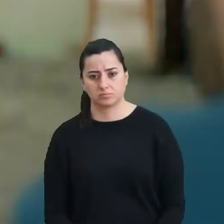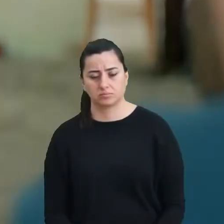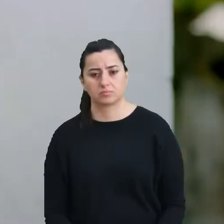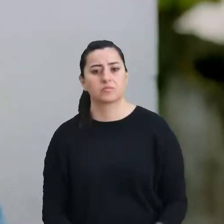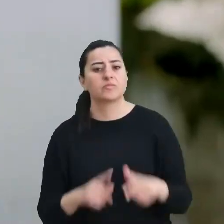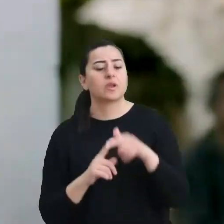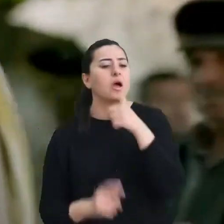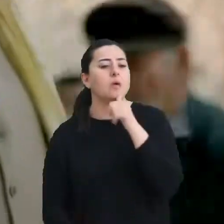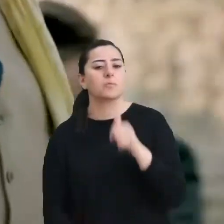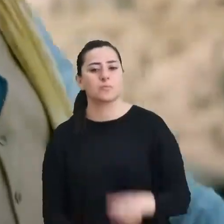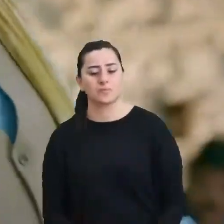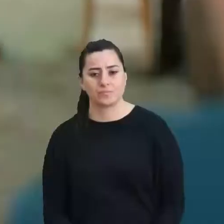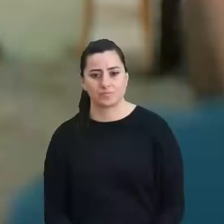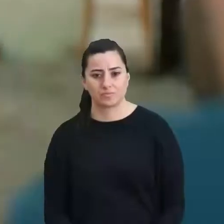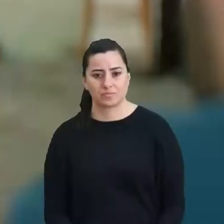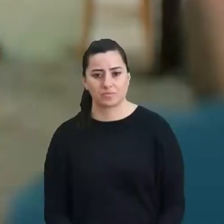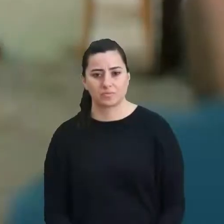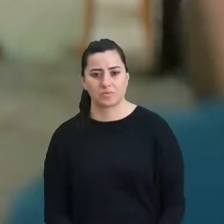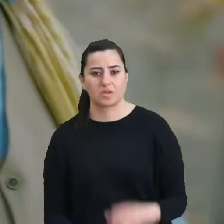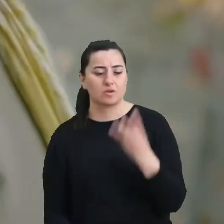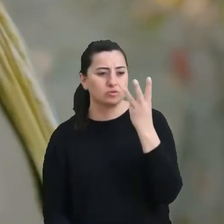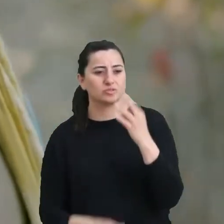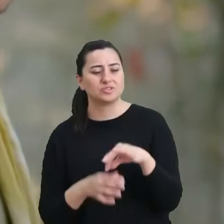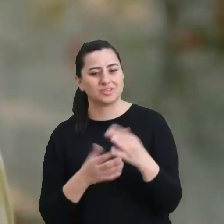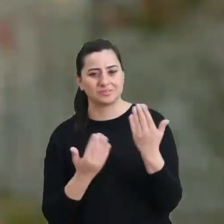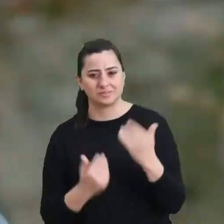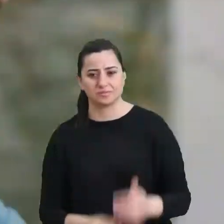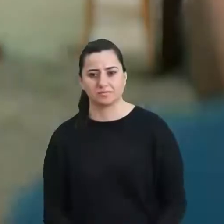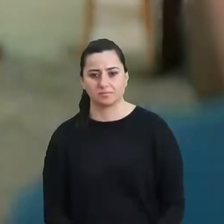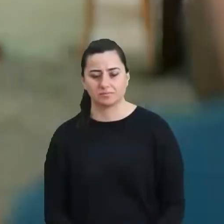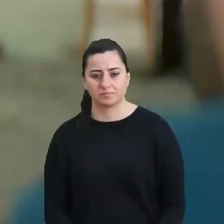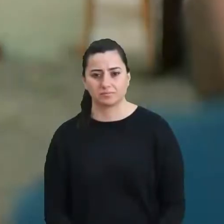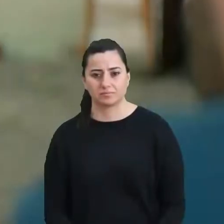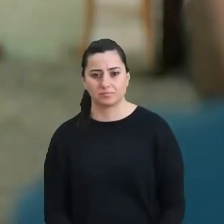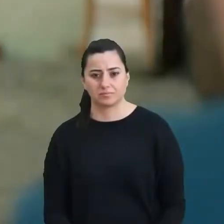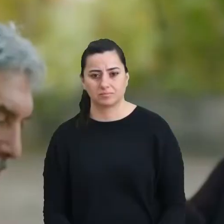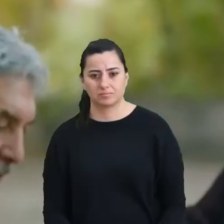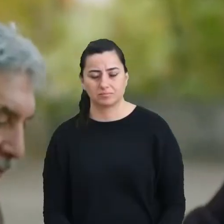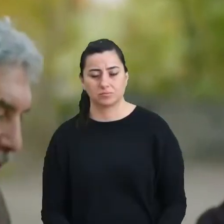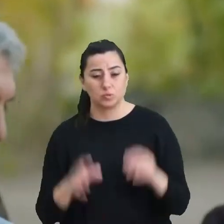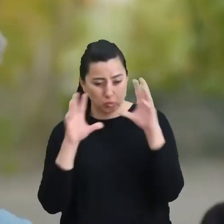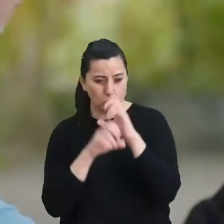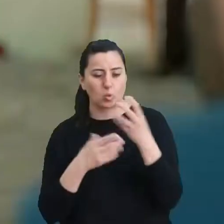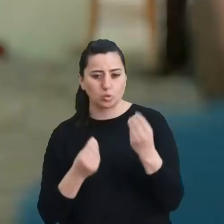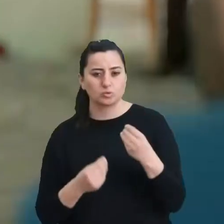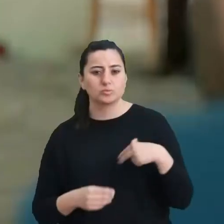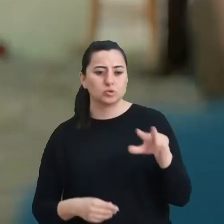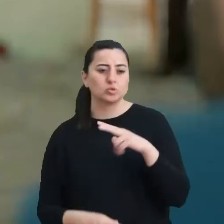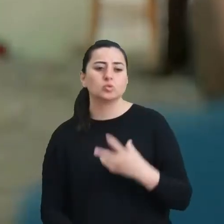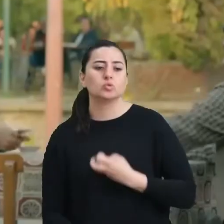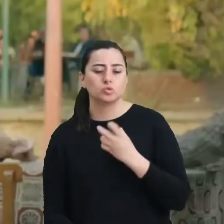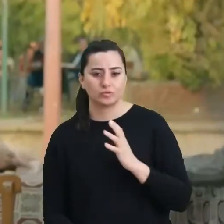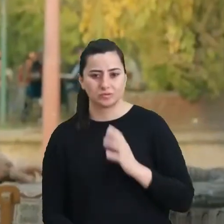Fikri abi. Fikri baktı. Bize 3 çay versen ya. İyi. Emme demli olsun. Biz biraz kederliyiz